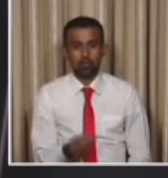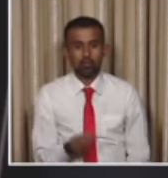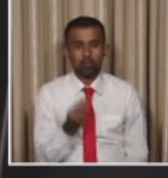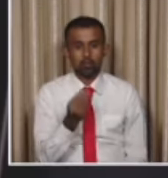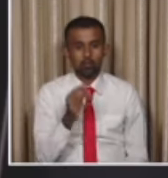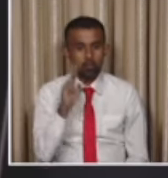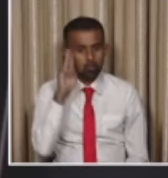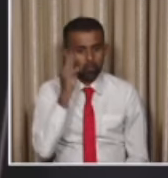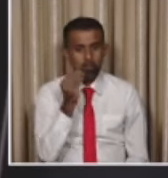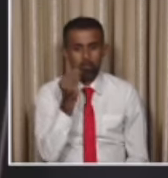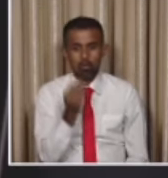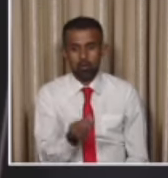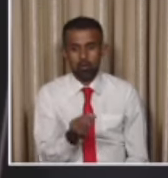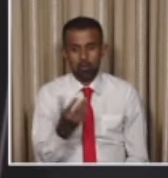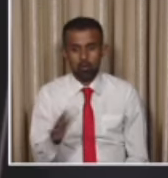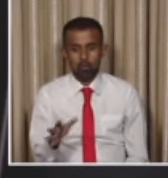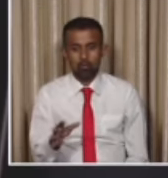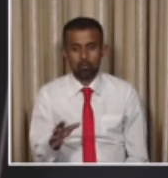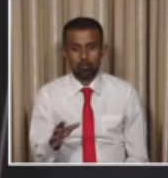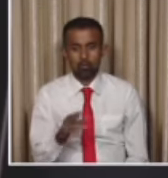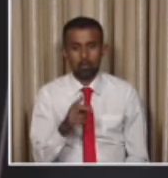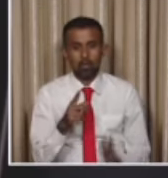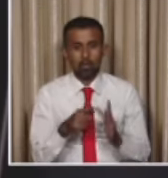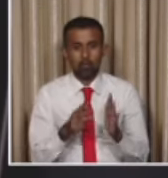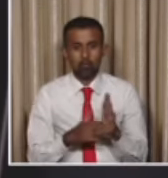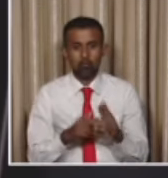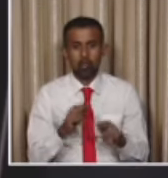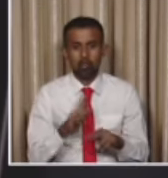වෙලා තියෙනවා IMF එක.